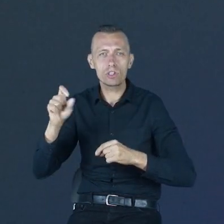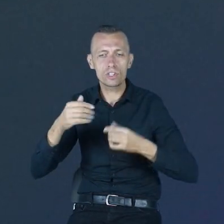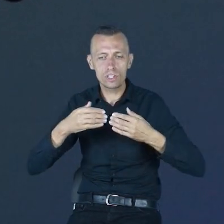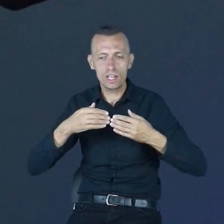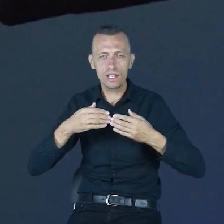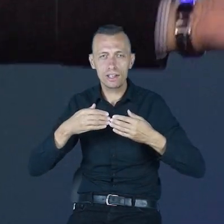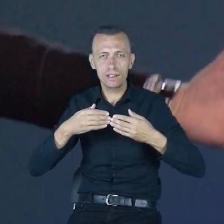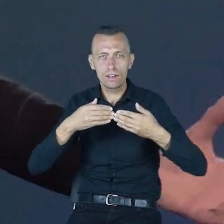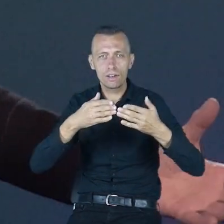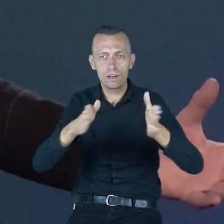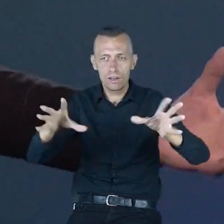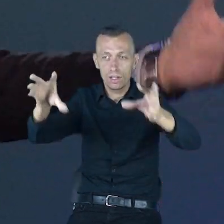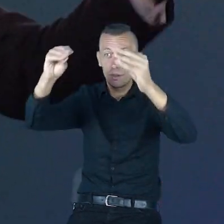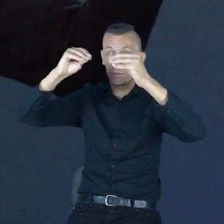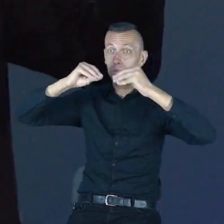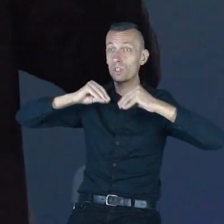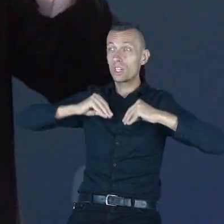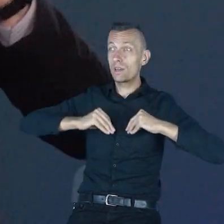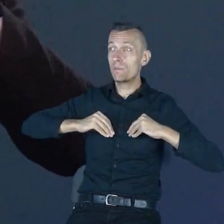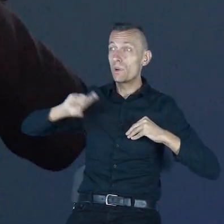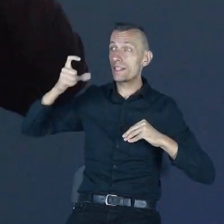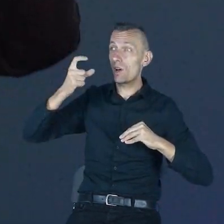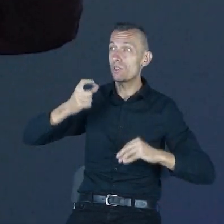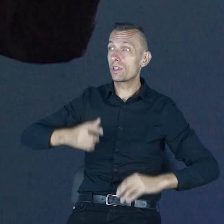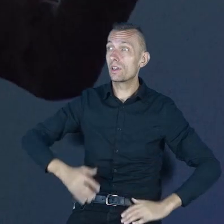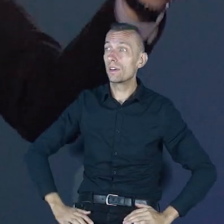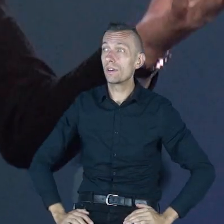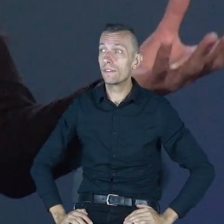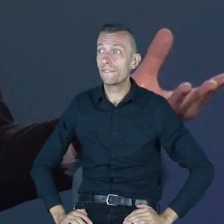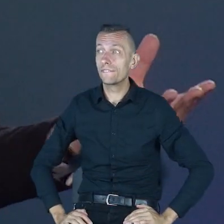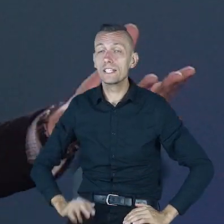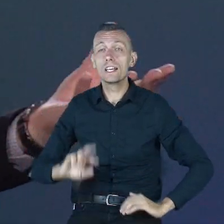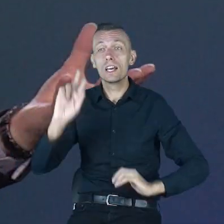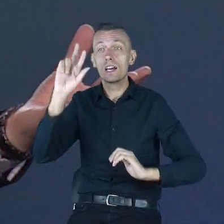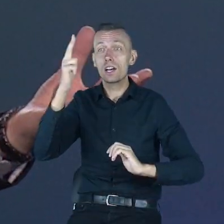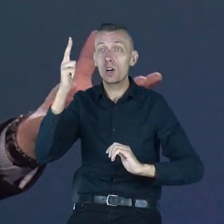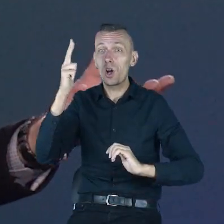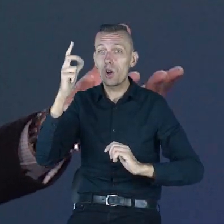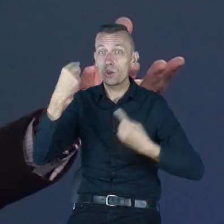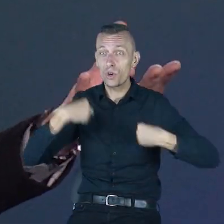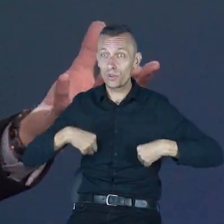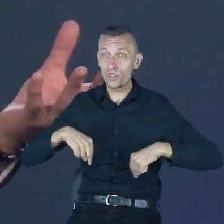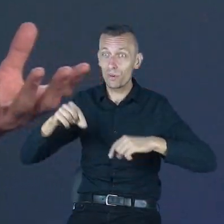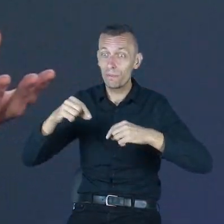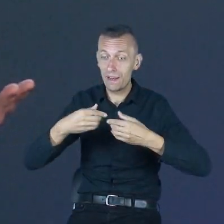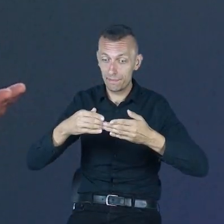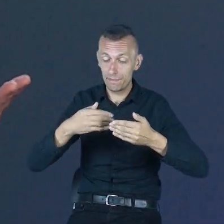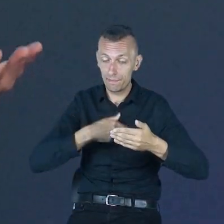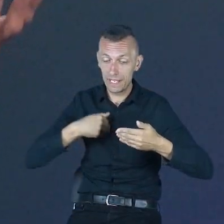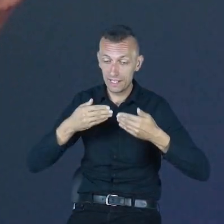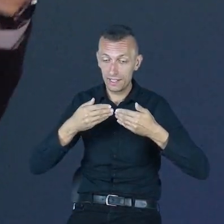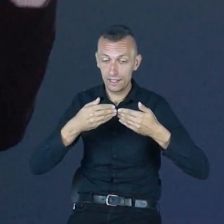się na coś i ostatecznie na kogoś. Wiecie, to było mocne, czułem